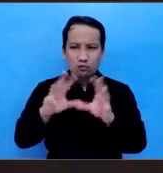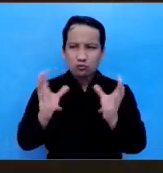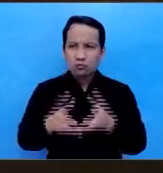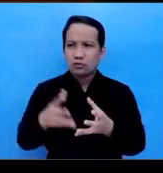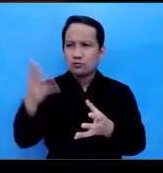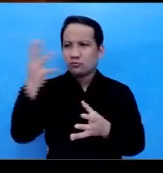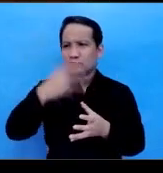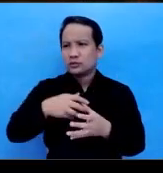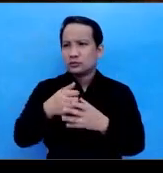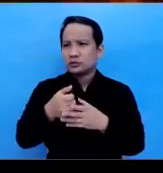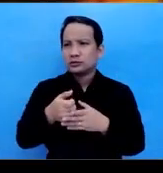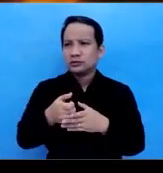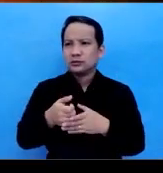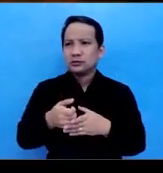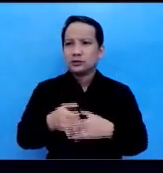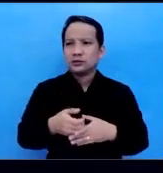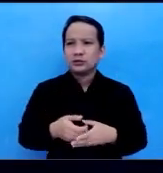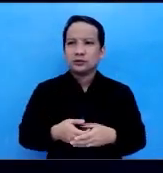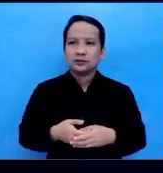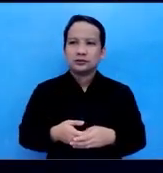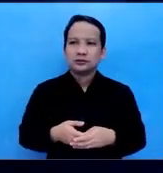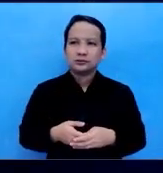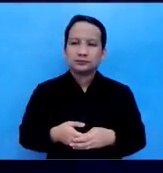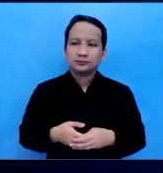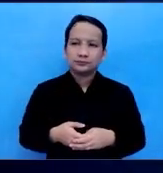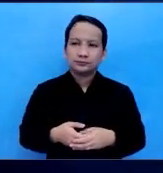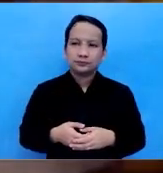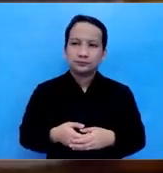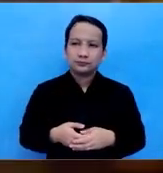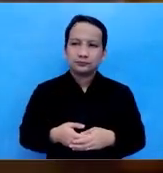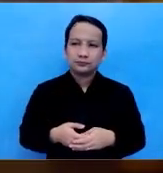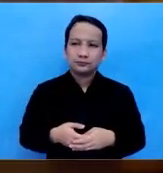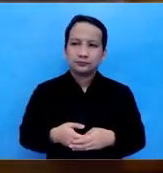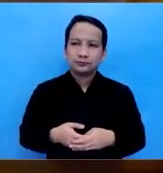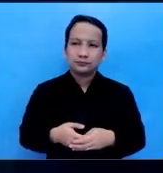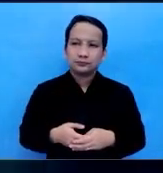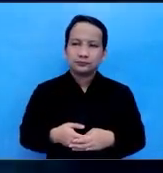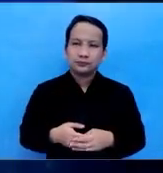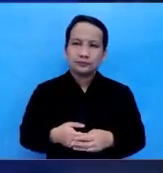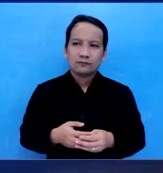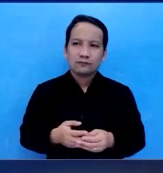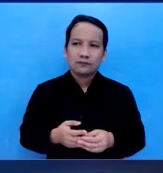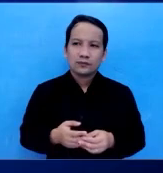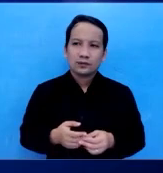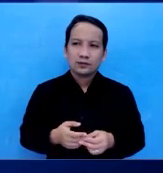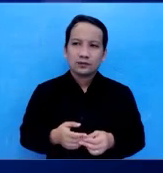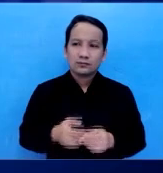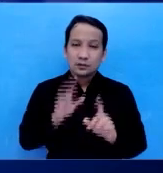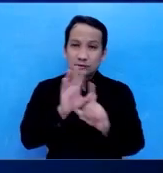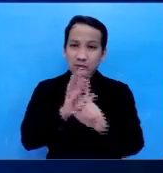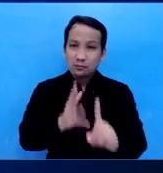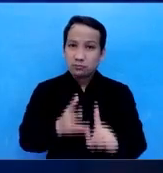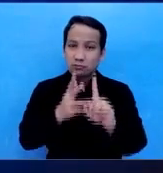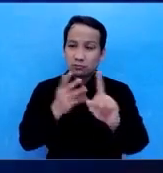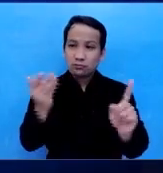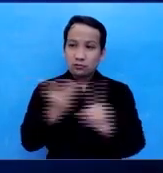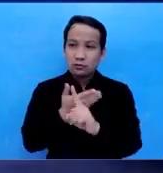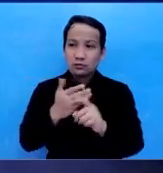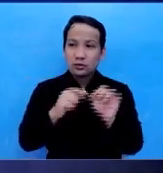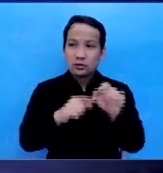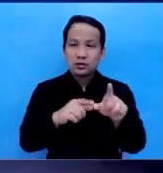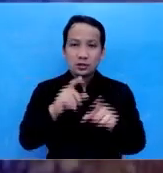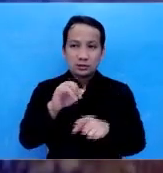special effects. Ano ba yung Willy pa superhero? Ayun! Nag-trending ang kalalabas lang na official